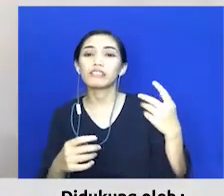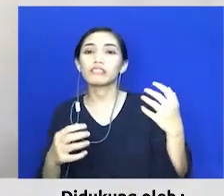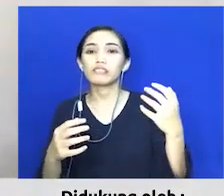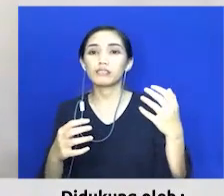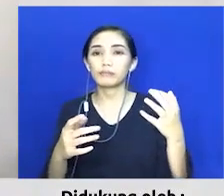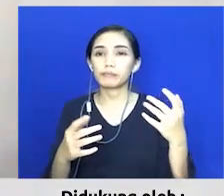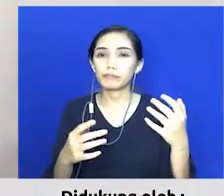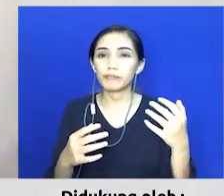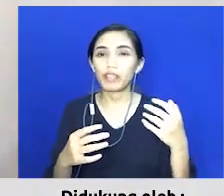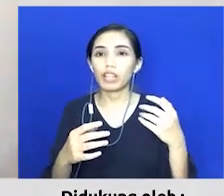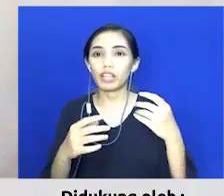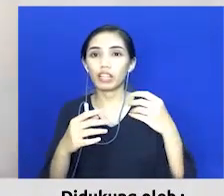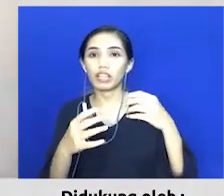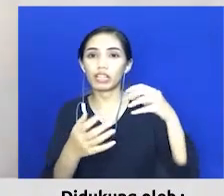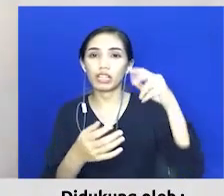ya.